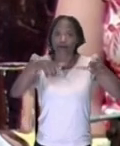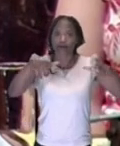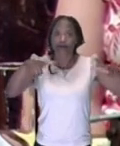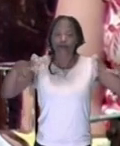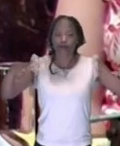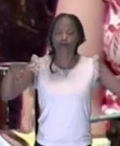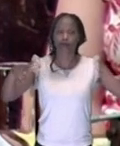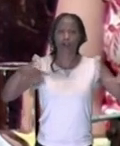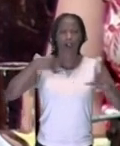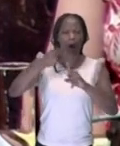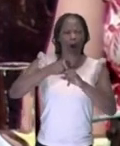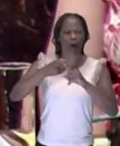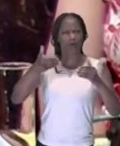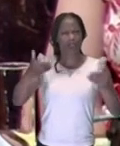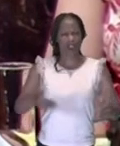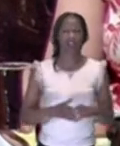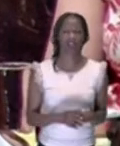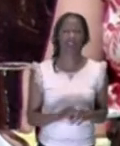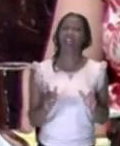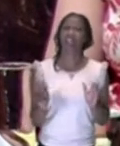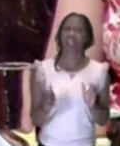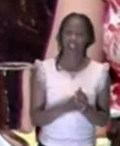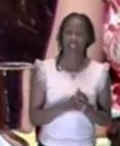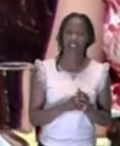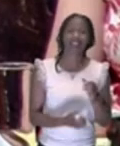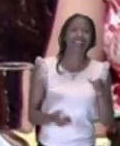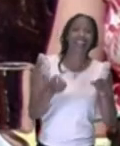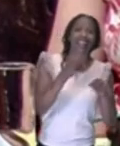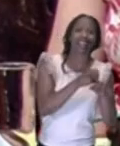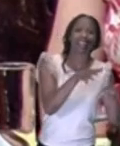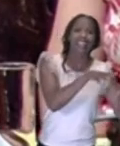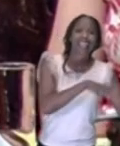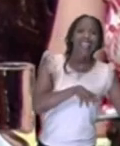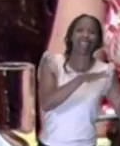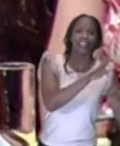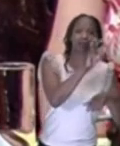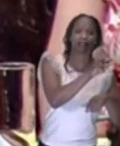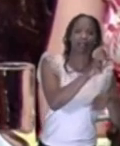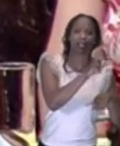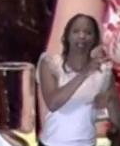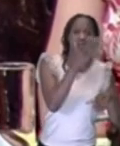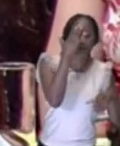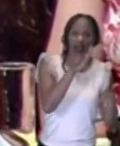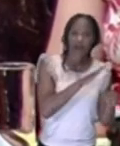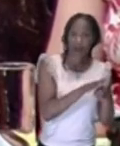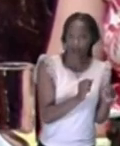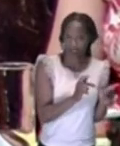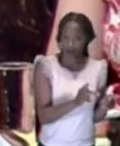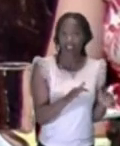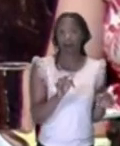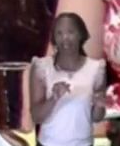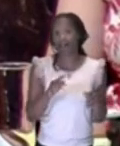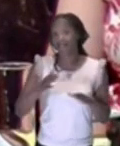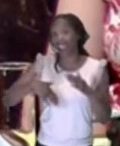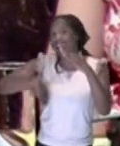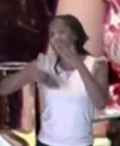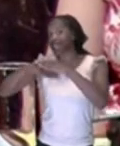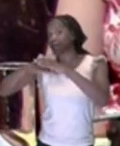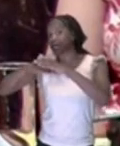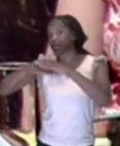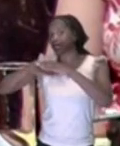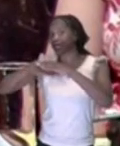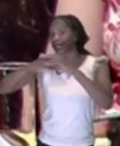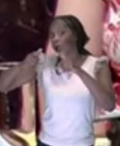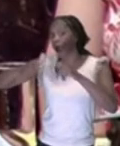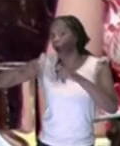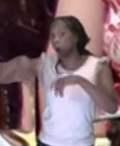verts quand on peut les réaliser, quand on est déficitaire, très bien, mais quid de construction en hauteur? Peut-être que si c'est l'occasion d'assumer la hauteur,